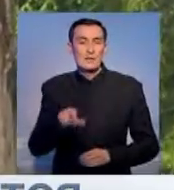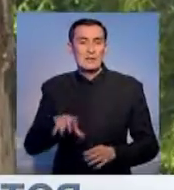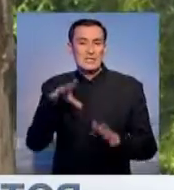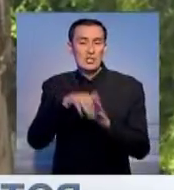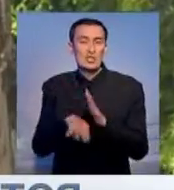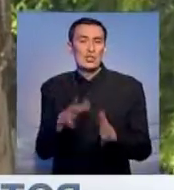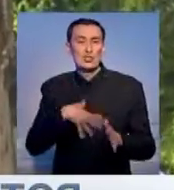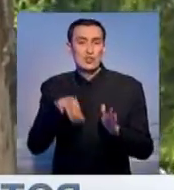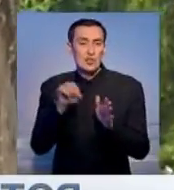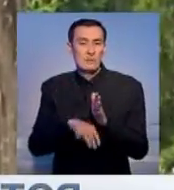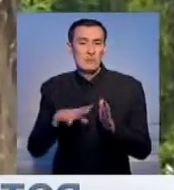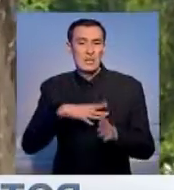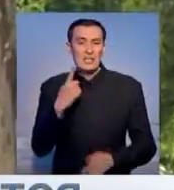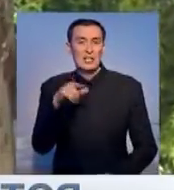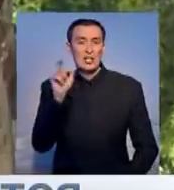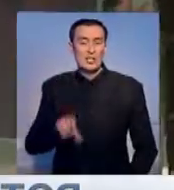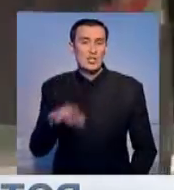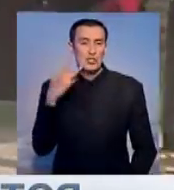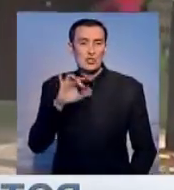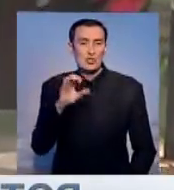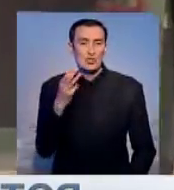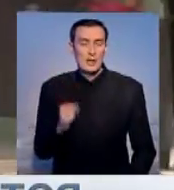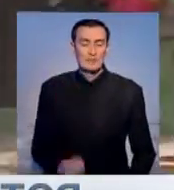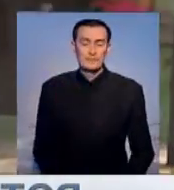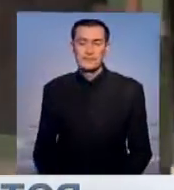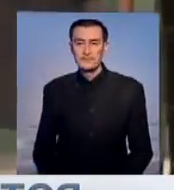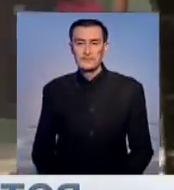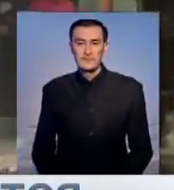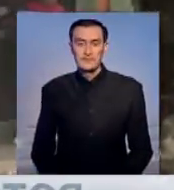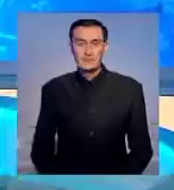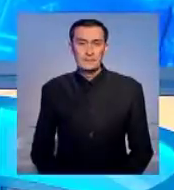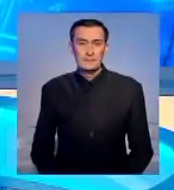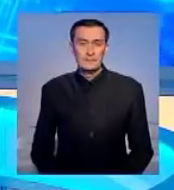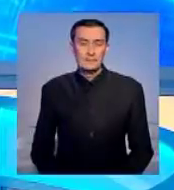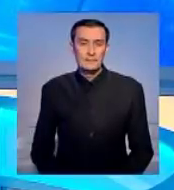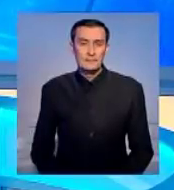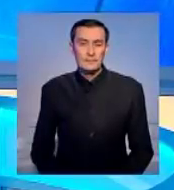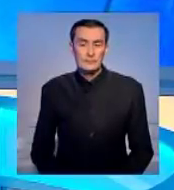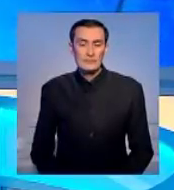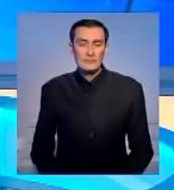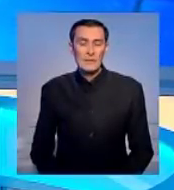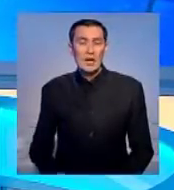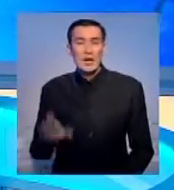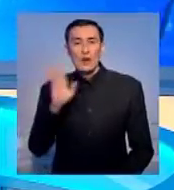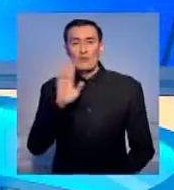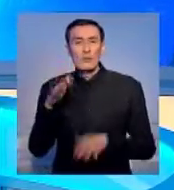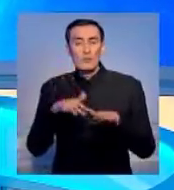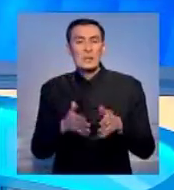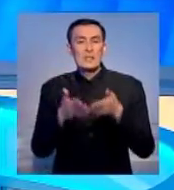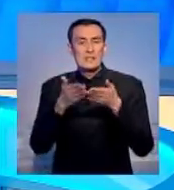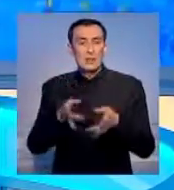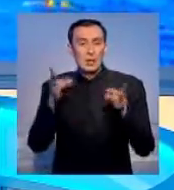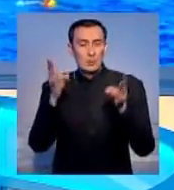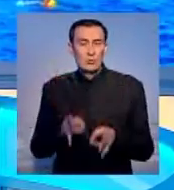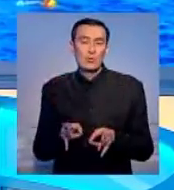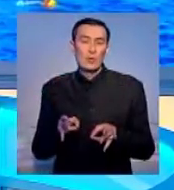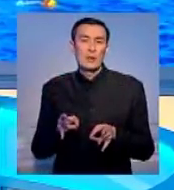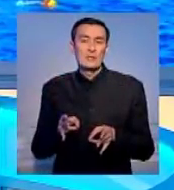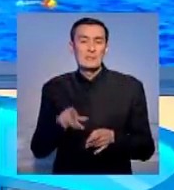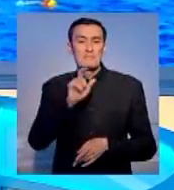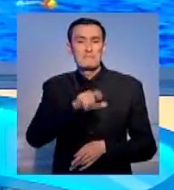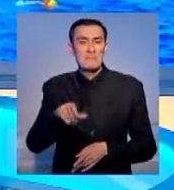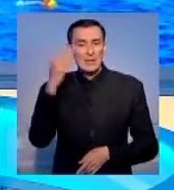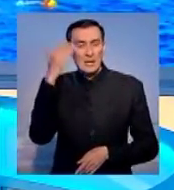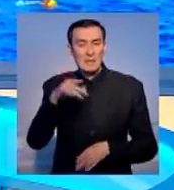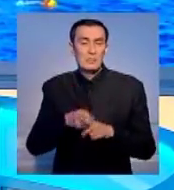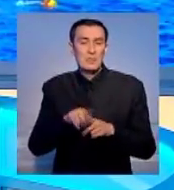жертв числится один гражданин Америки. В Средиземном море затонула моторная лодка с